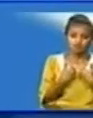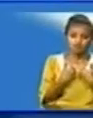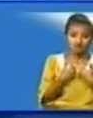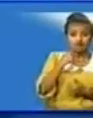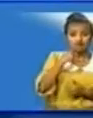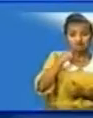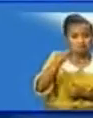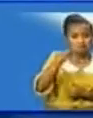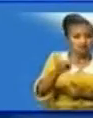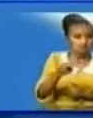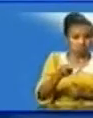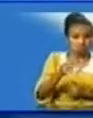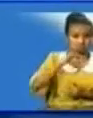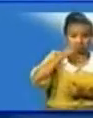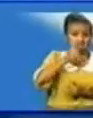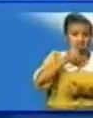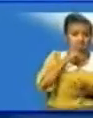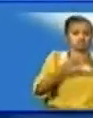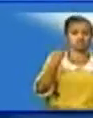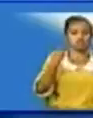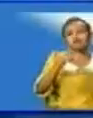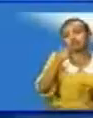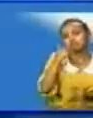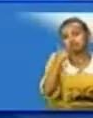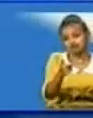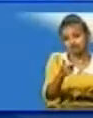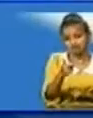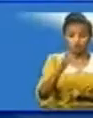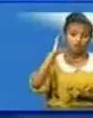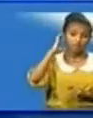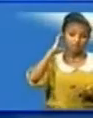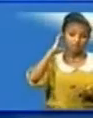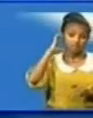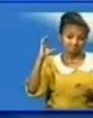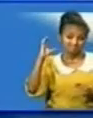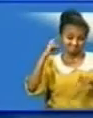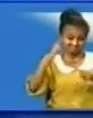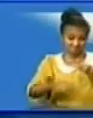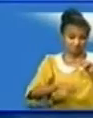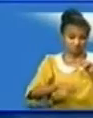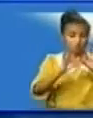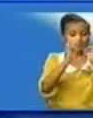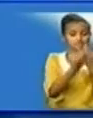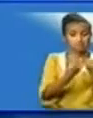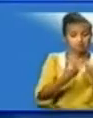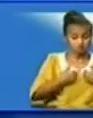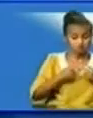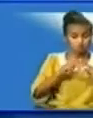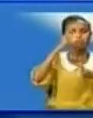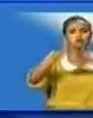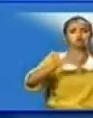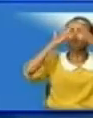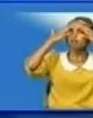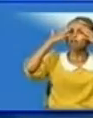ማላፍበት ነገር ነው ማንኛውም አዲስ ሰው ይጠይቀኝ በሰዎች ልስማት እና መናገር ይቻላቸው ናቸው የሚለው ነገር እሚሸሽኝም